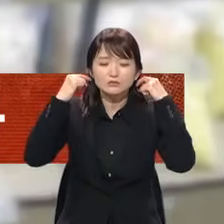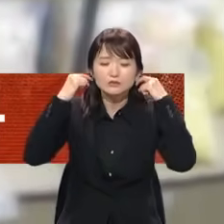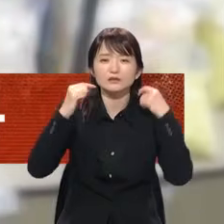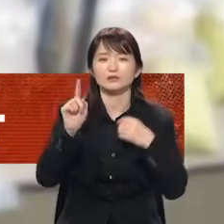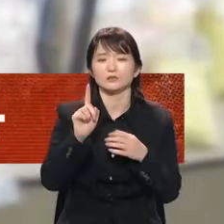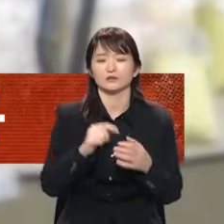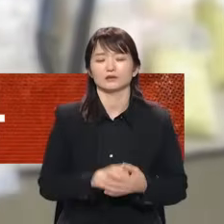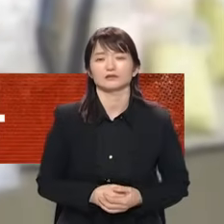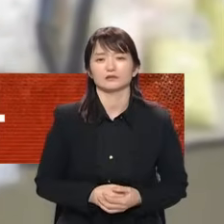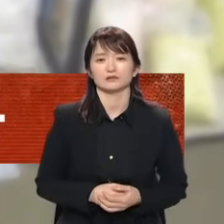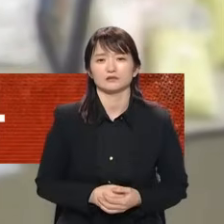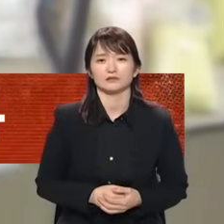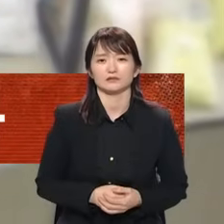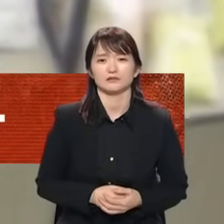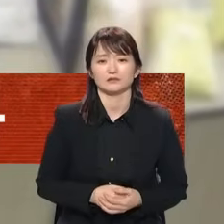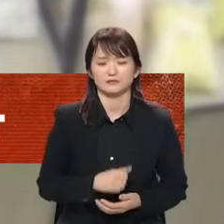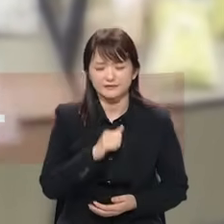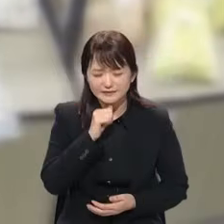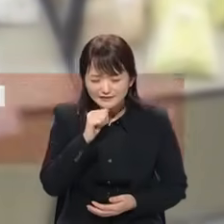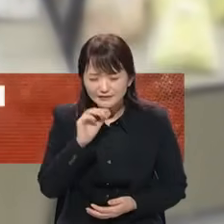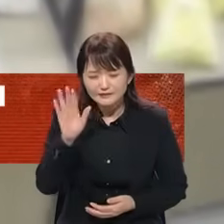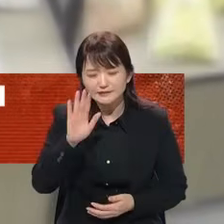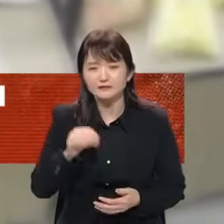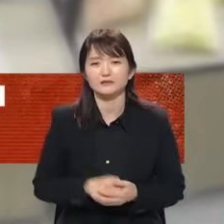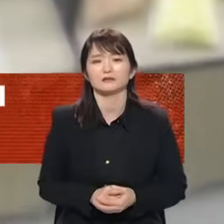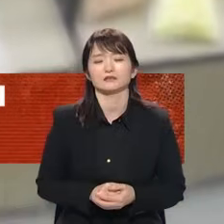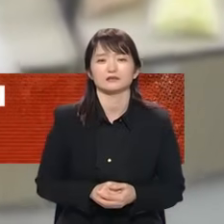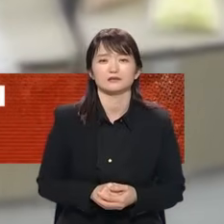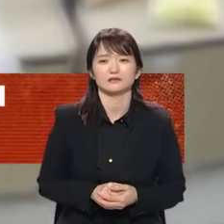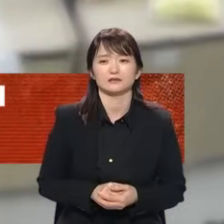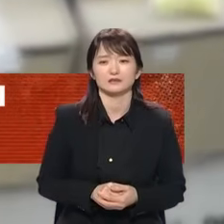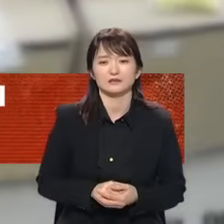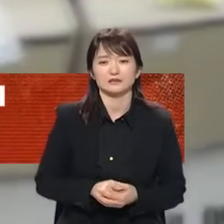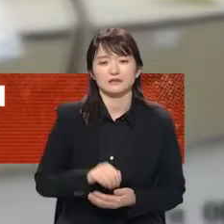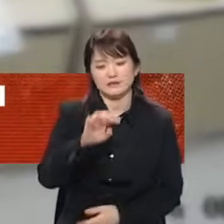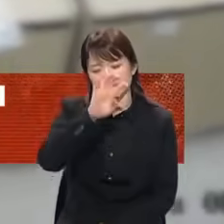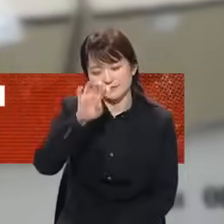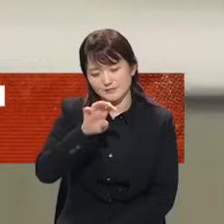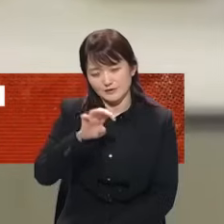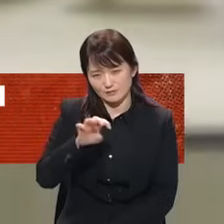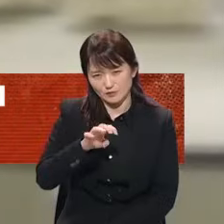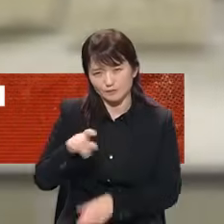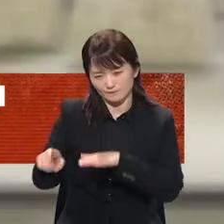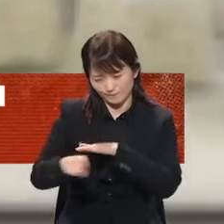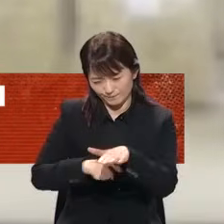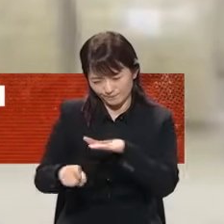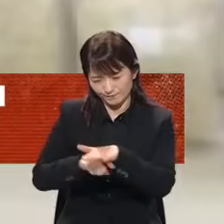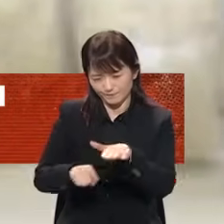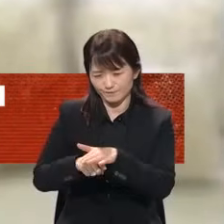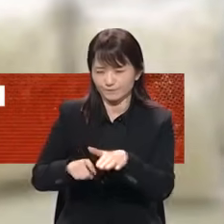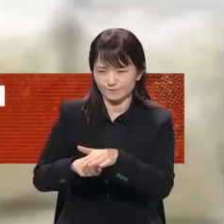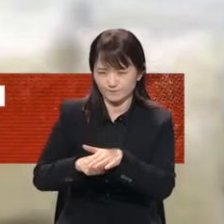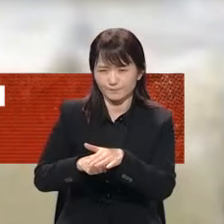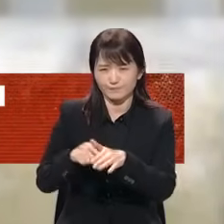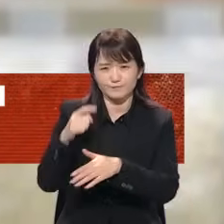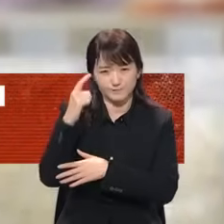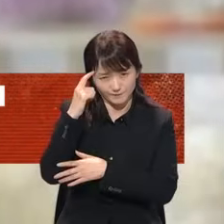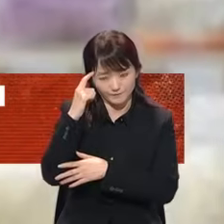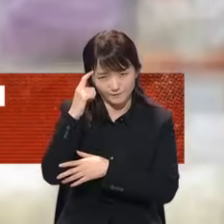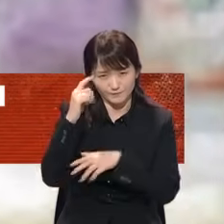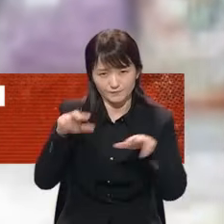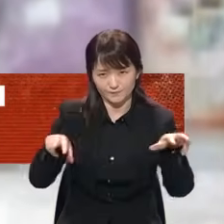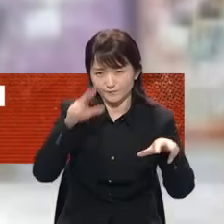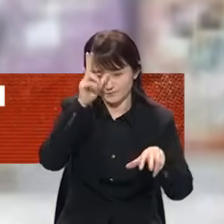반복적으로 뭔가 어려워서 실수를 한 게 아니고 반복적으로 상습 절도의 어떤 가능성이 있다고 생각이 들어서 지금 경찰에 신고를